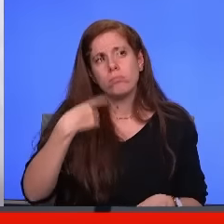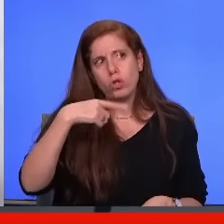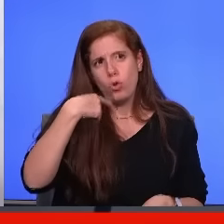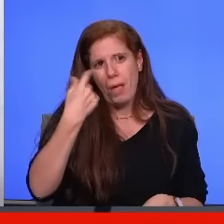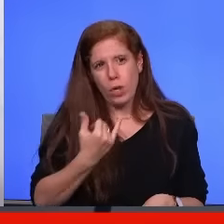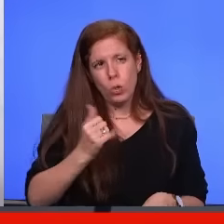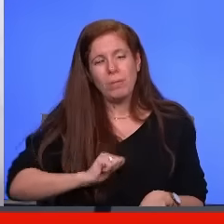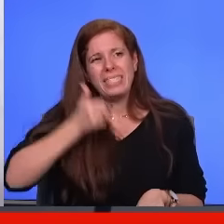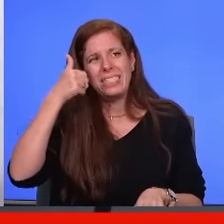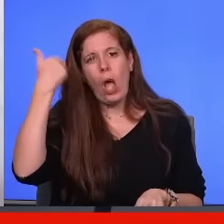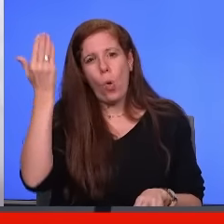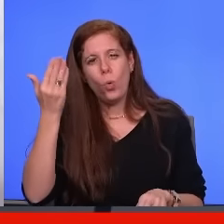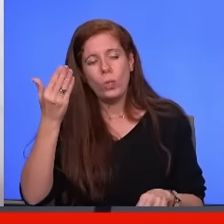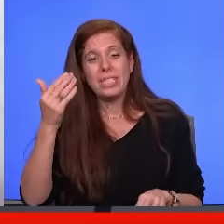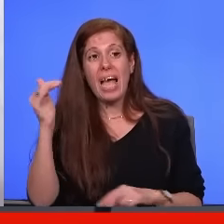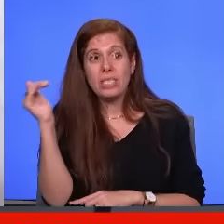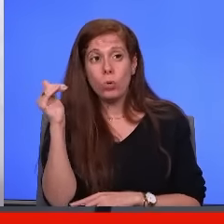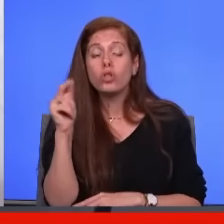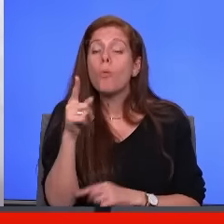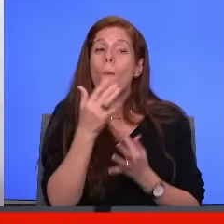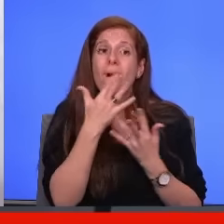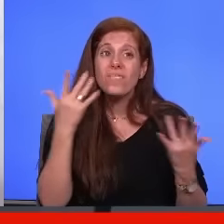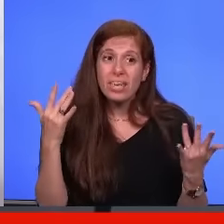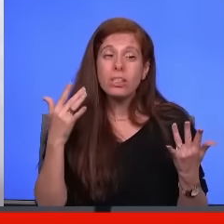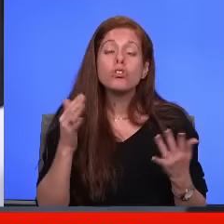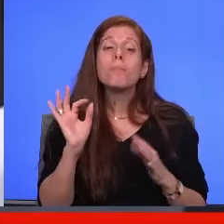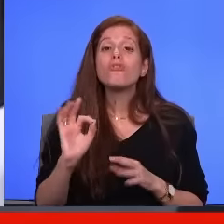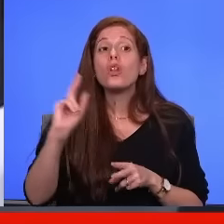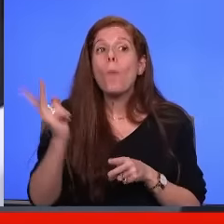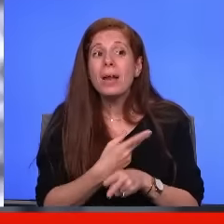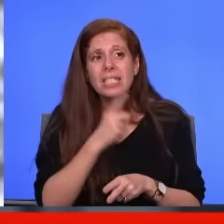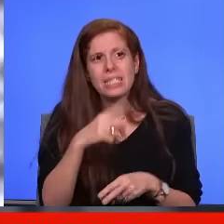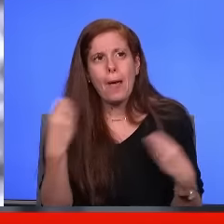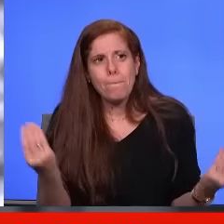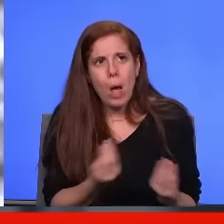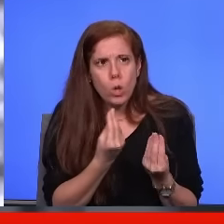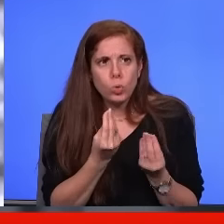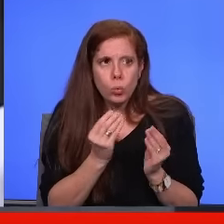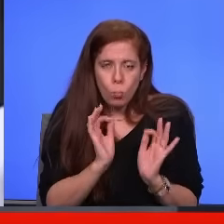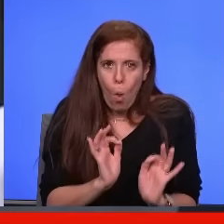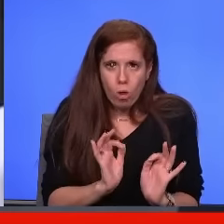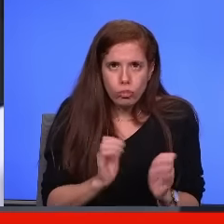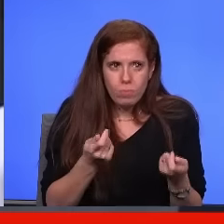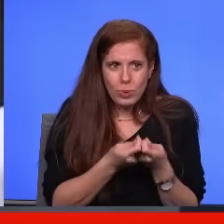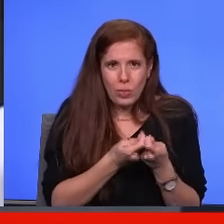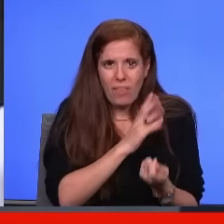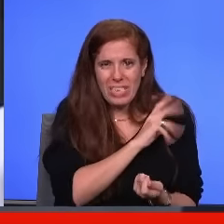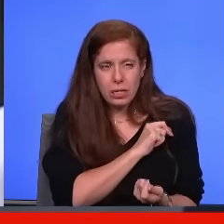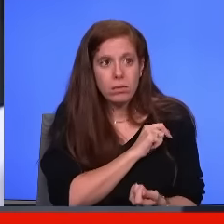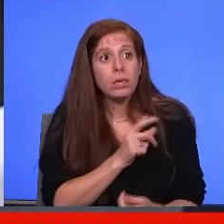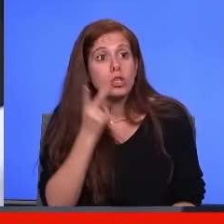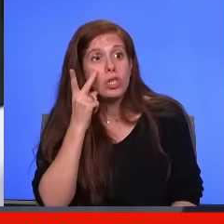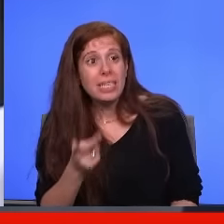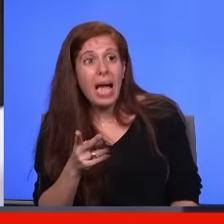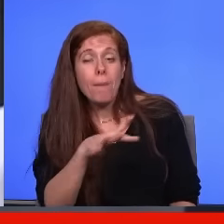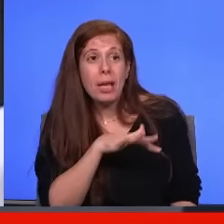הסעודי בראיון, שבו הוא מבהיר, בשביל נורמליזציה צריך משהו מוחשי בסוגיה הפלסטינית. In order for the region